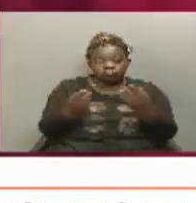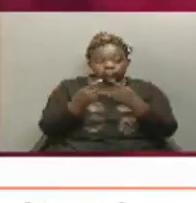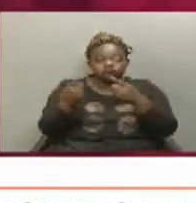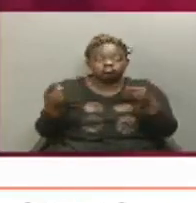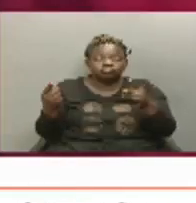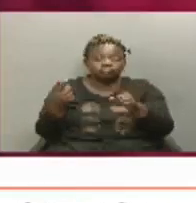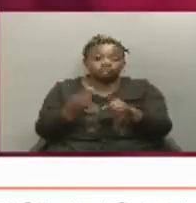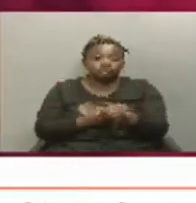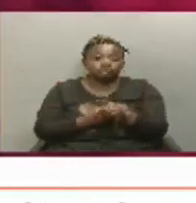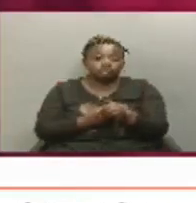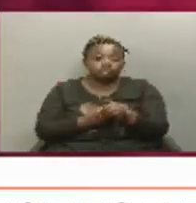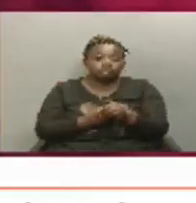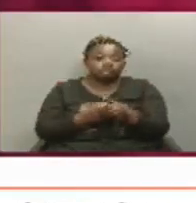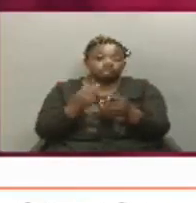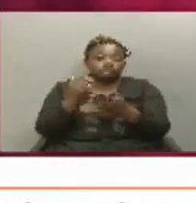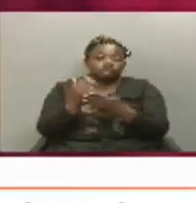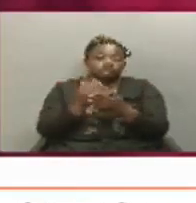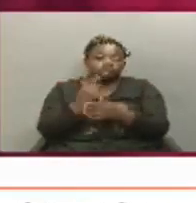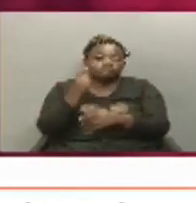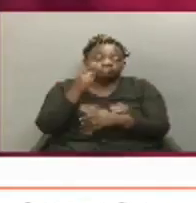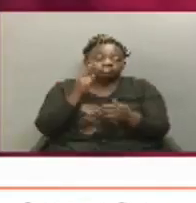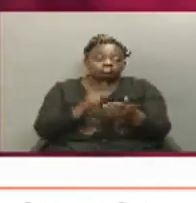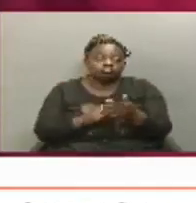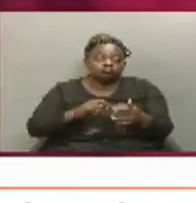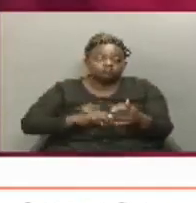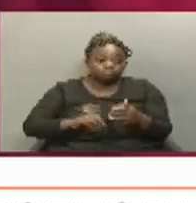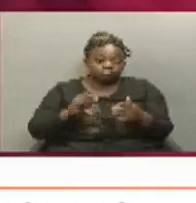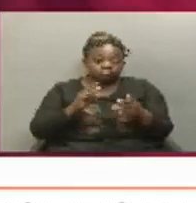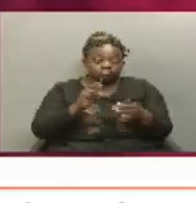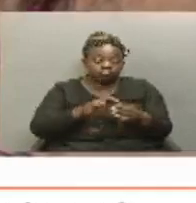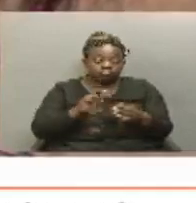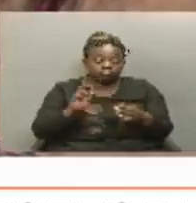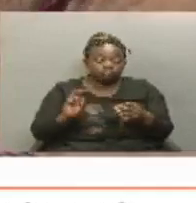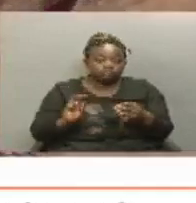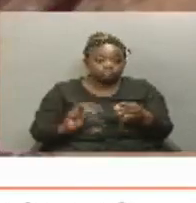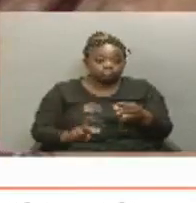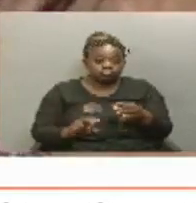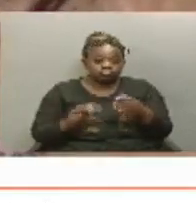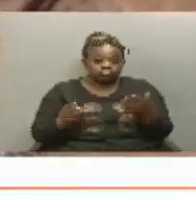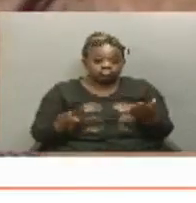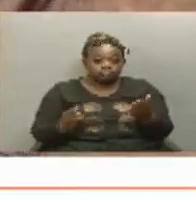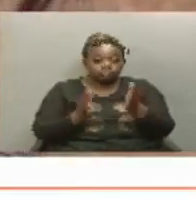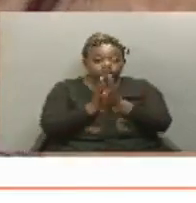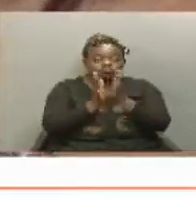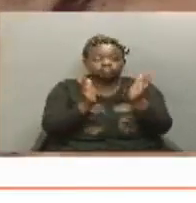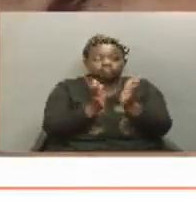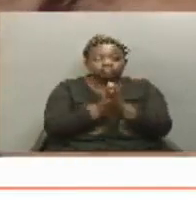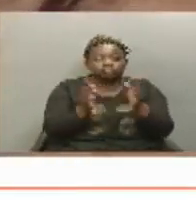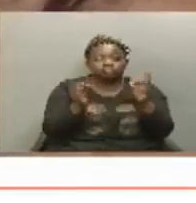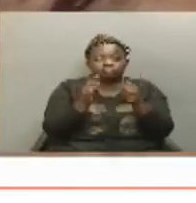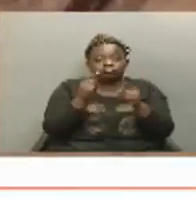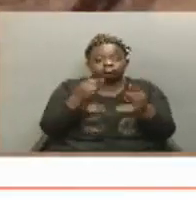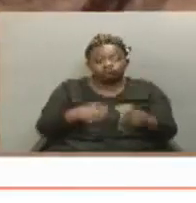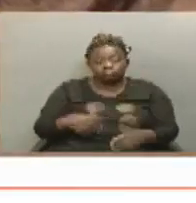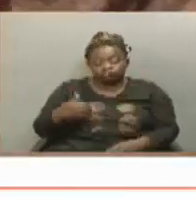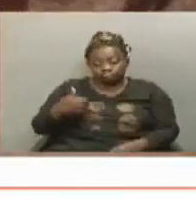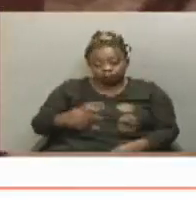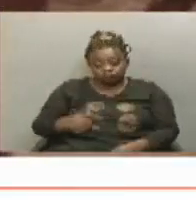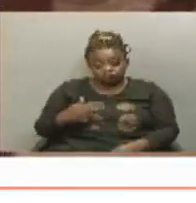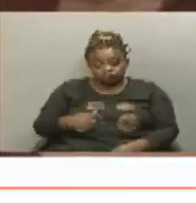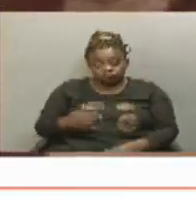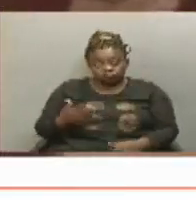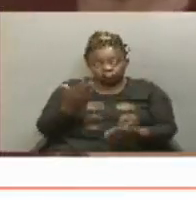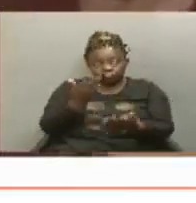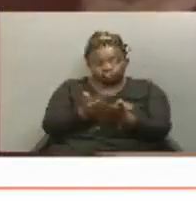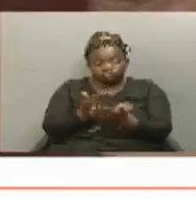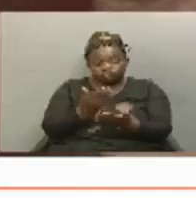kumujja kuba olunaku lwe nafuna olubuto lwe yansuulawo. Annyonnyodde obulumi bw'olukindo bw'alina n'asaba ow'erinnya munne